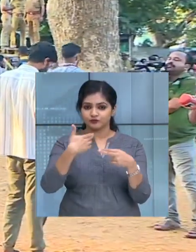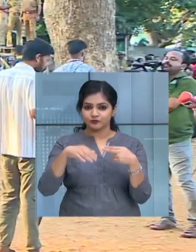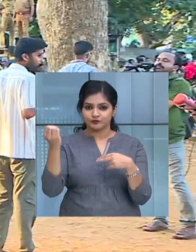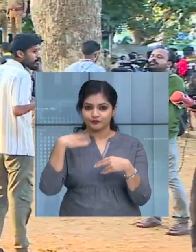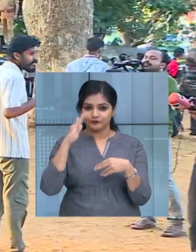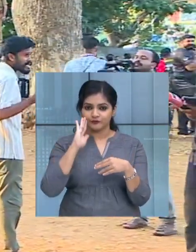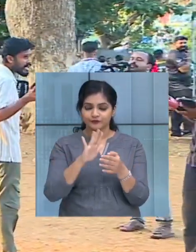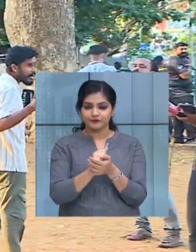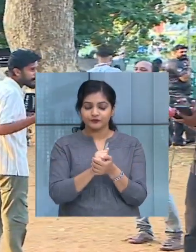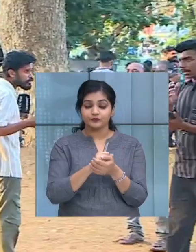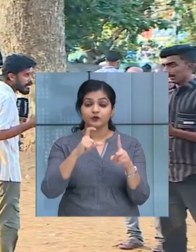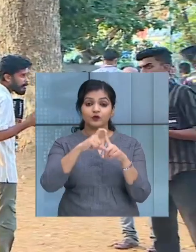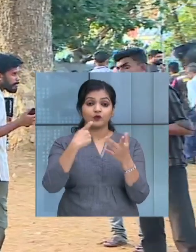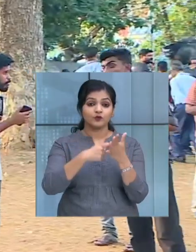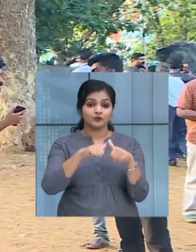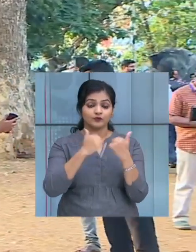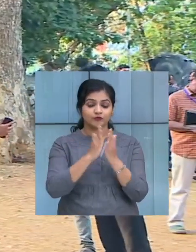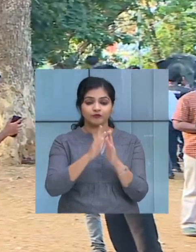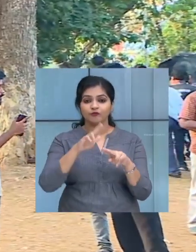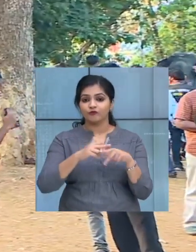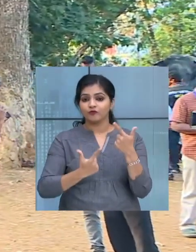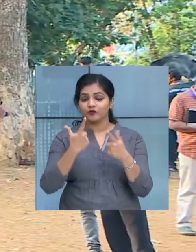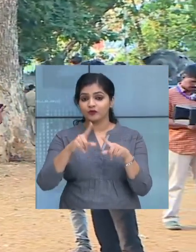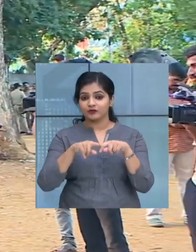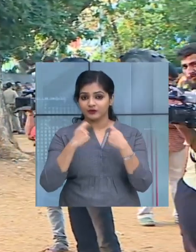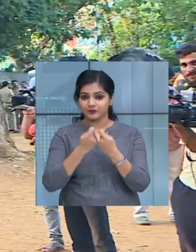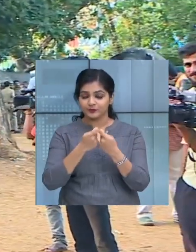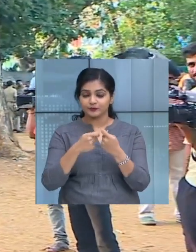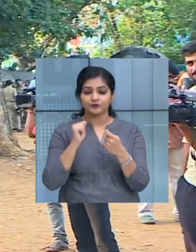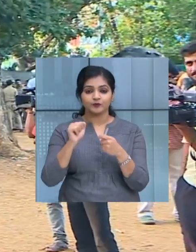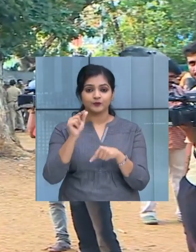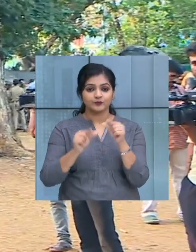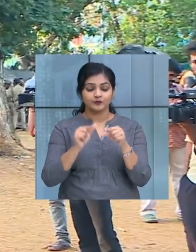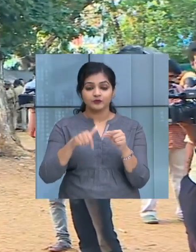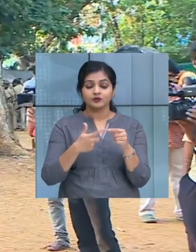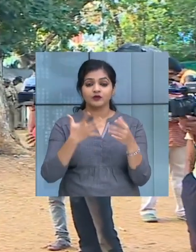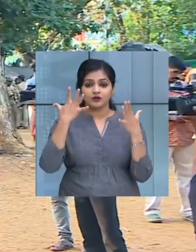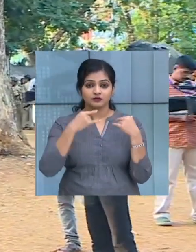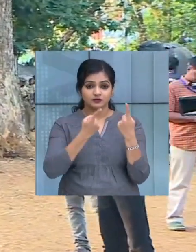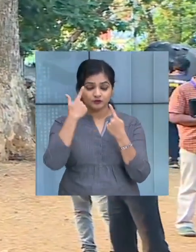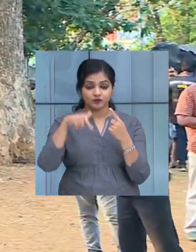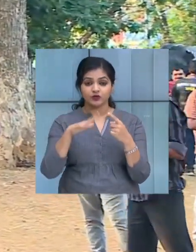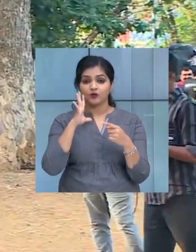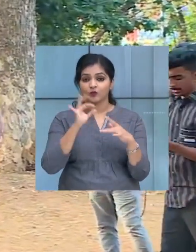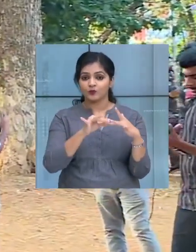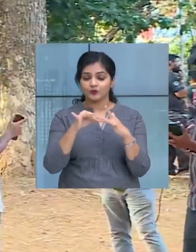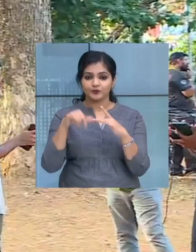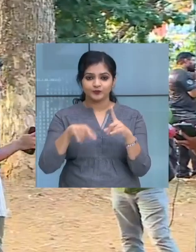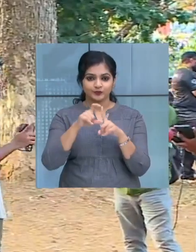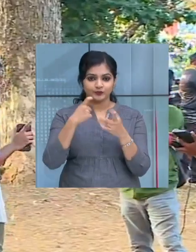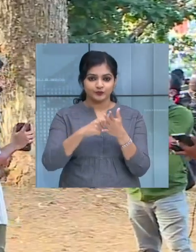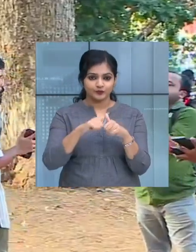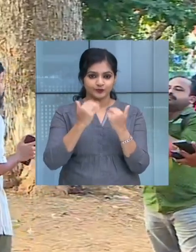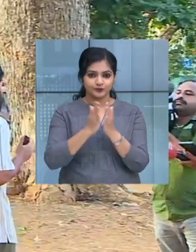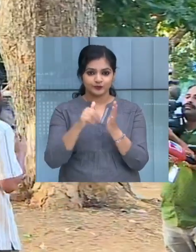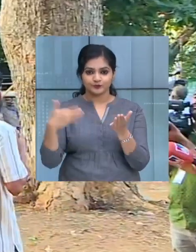മനസ്സിലാക്കുന്നത്. എന്തായാലും ഡോക്ടർമാരടക്കം വനം വകുപ്പിന്റെ ആളുകളും ഒപ്പം വൈദ്യപരിശോധനയ്ക്ക് എത്തിയിരിക്കുന്ന പ്രത്യേക ഡോക്ടർമാരും അടക്കമുള്ളവർ